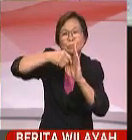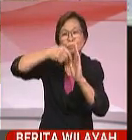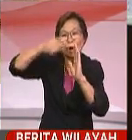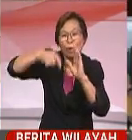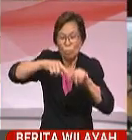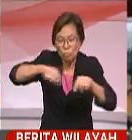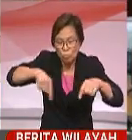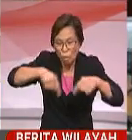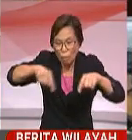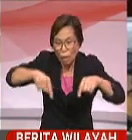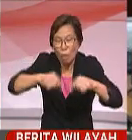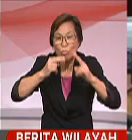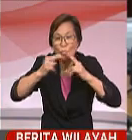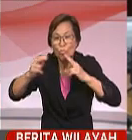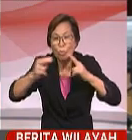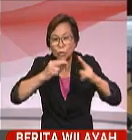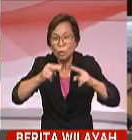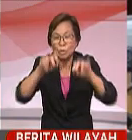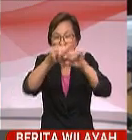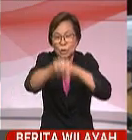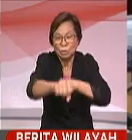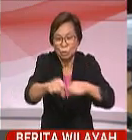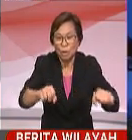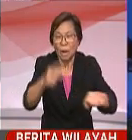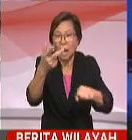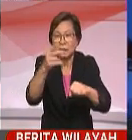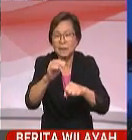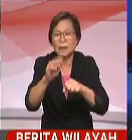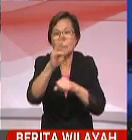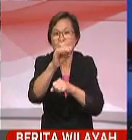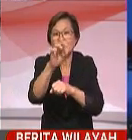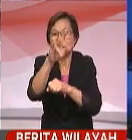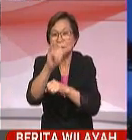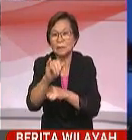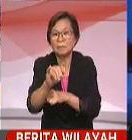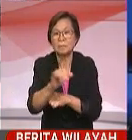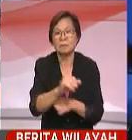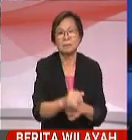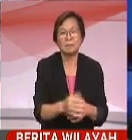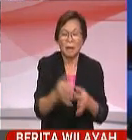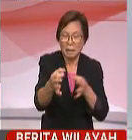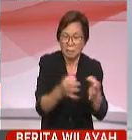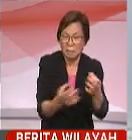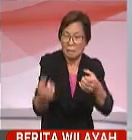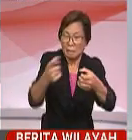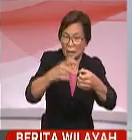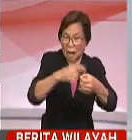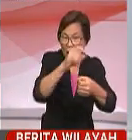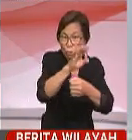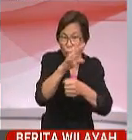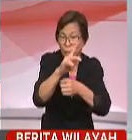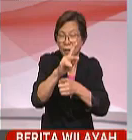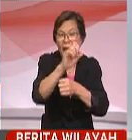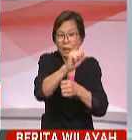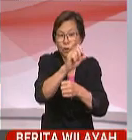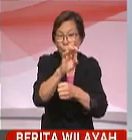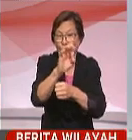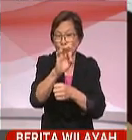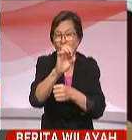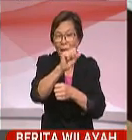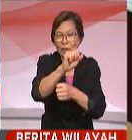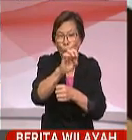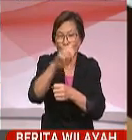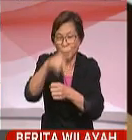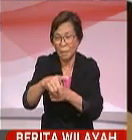bersempena Tahun Baru Cina di studio RTM Miri. Mengulas prosedur operasi standard SOP Tahun Baru Cina,